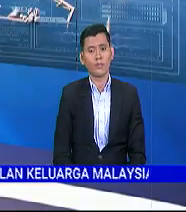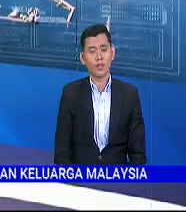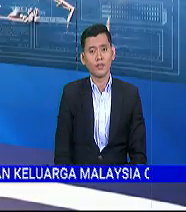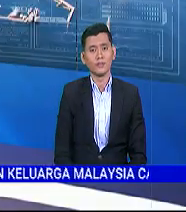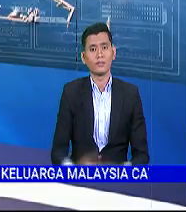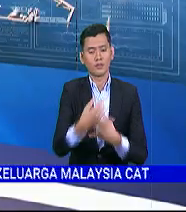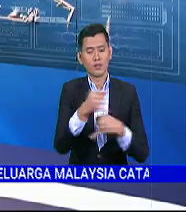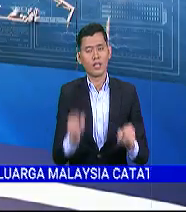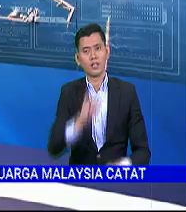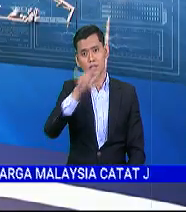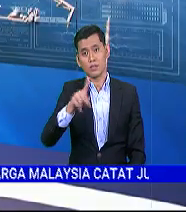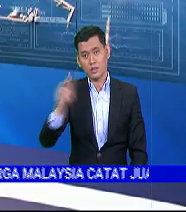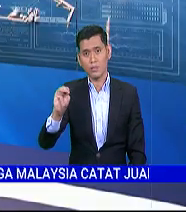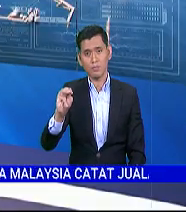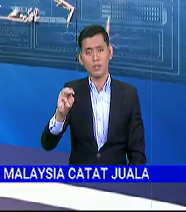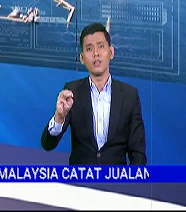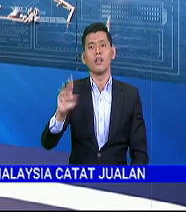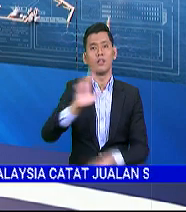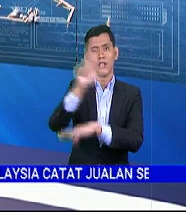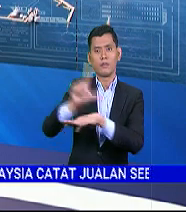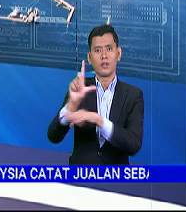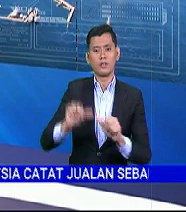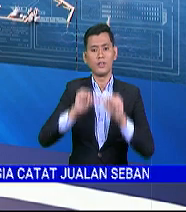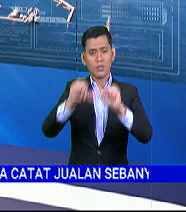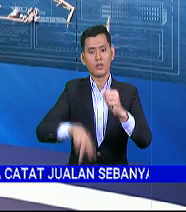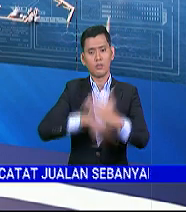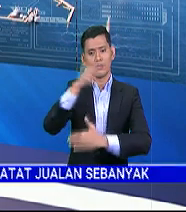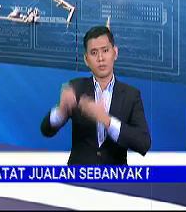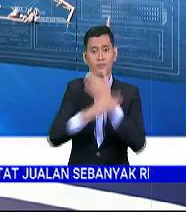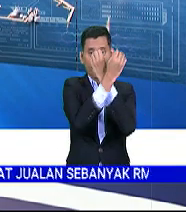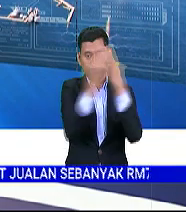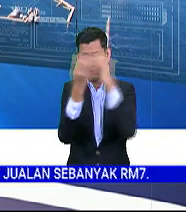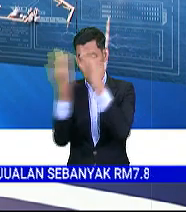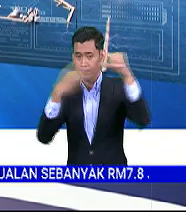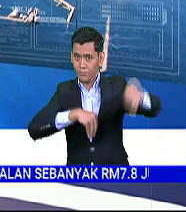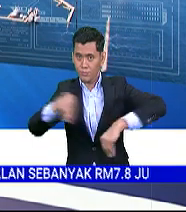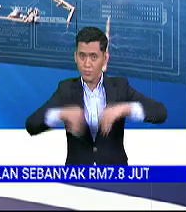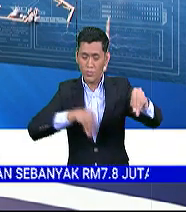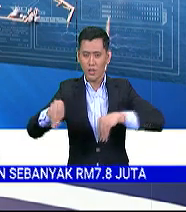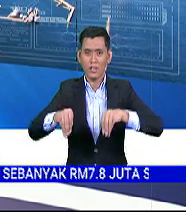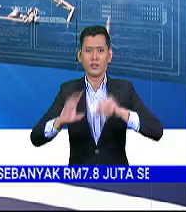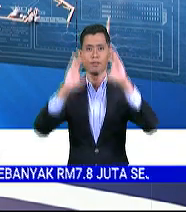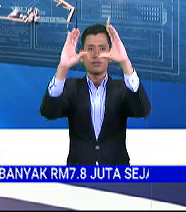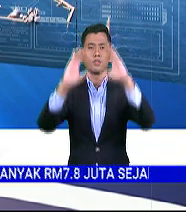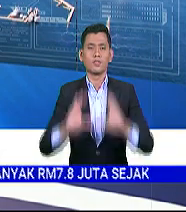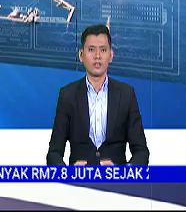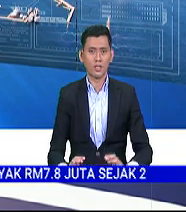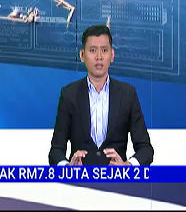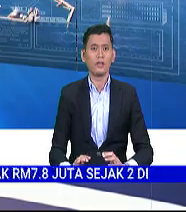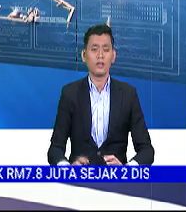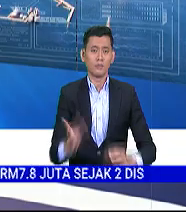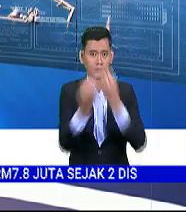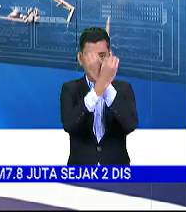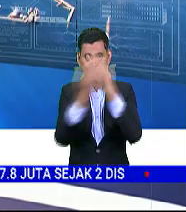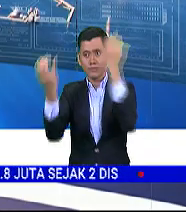Jabatan Penerangan Japen Labuan akan meneruskan program Hebahan Bergerak Info on Wheels sebagai inisiatif